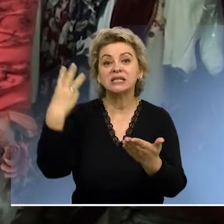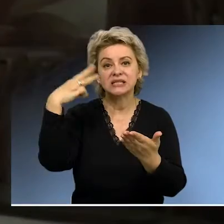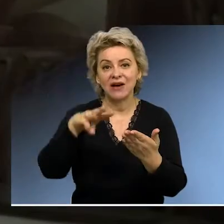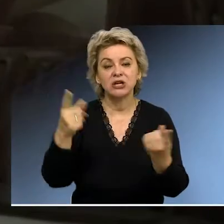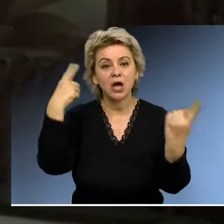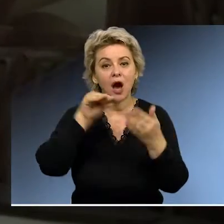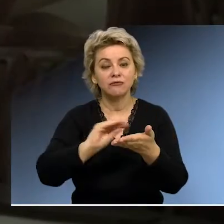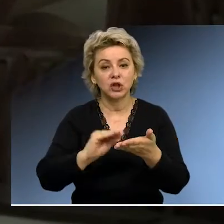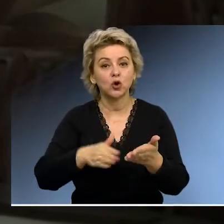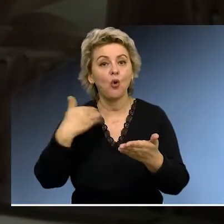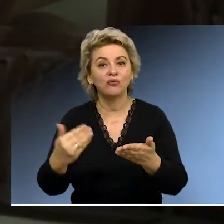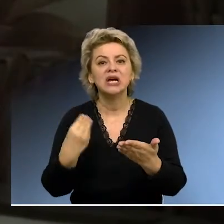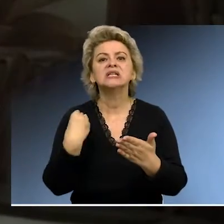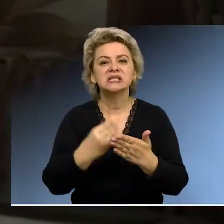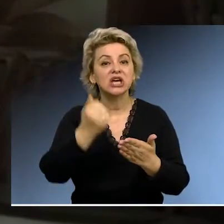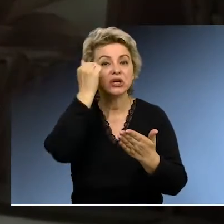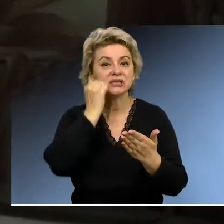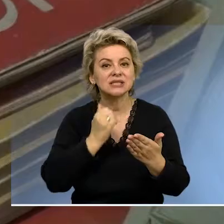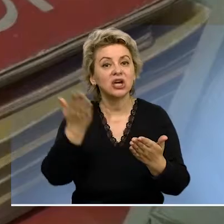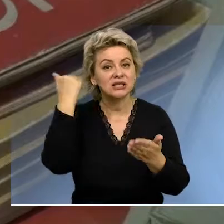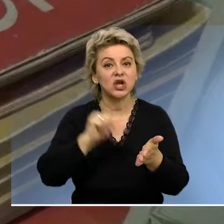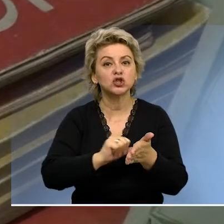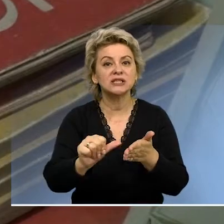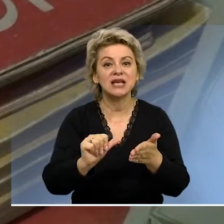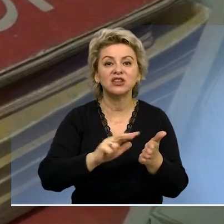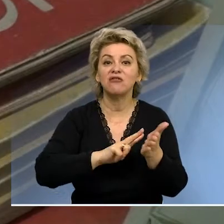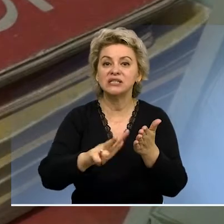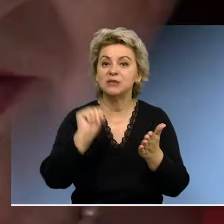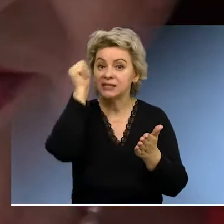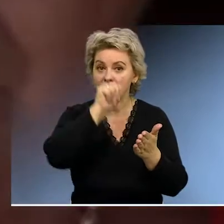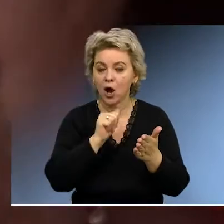бы. Учебники современных авторов стоят дорого. Ценят